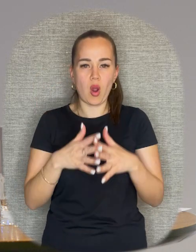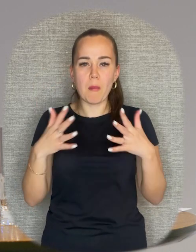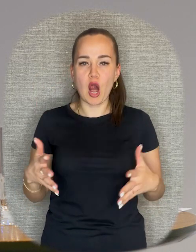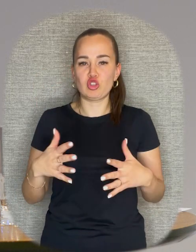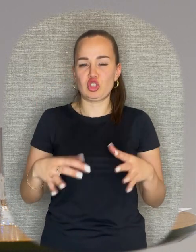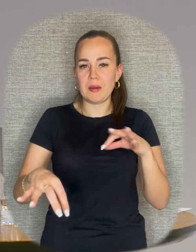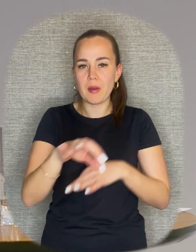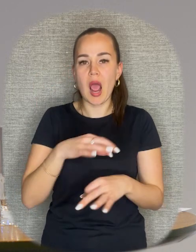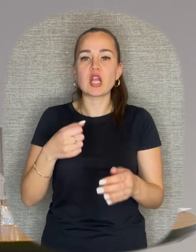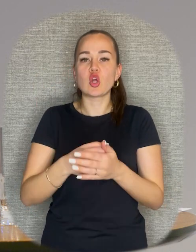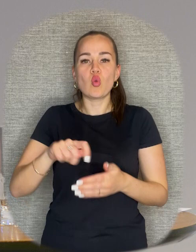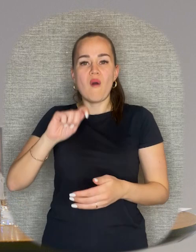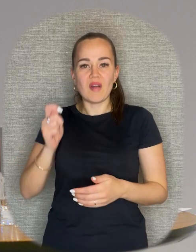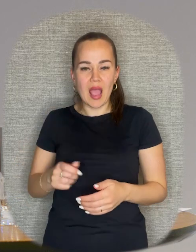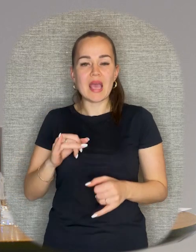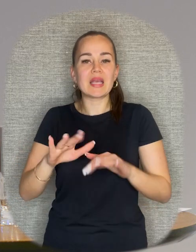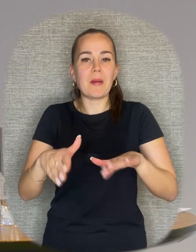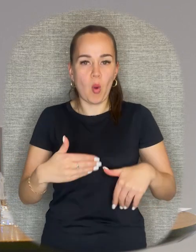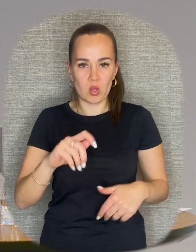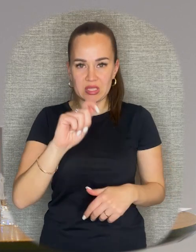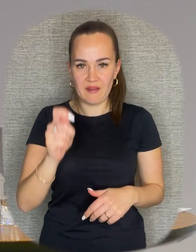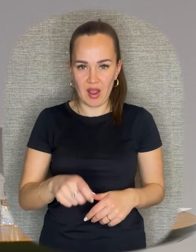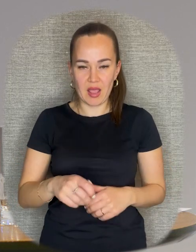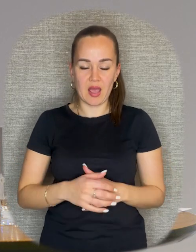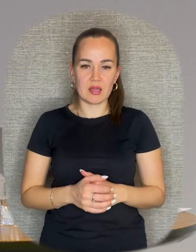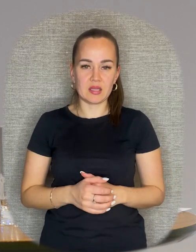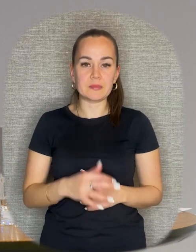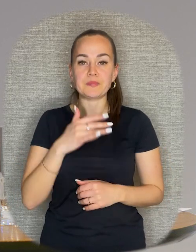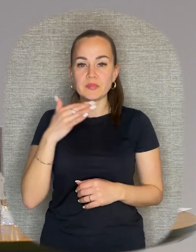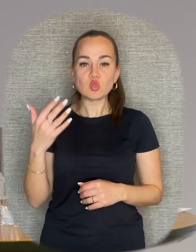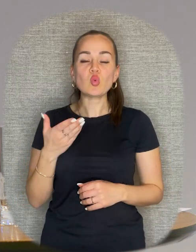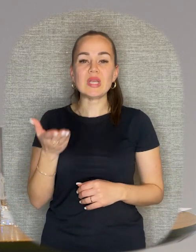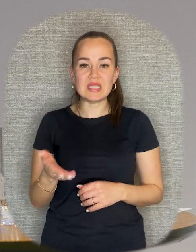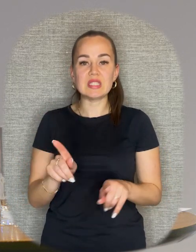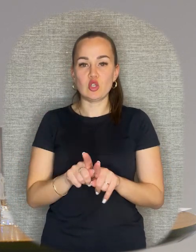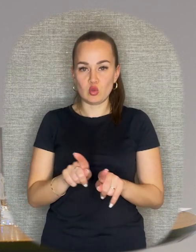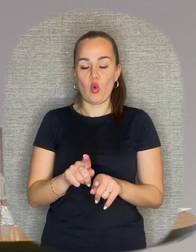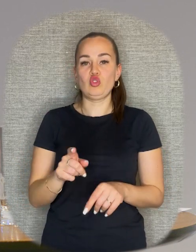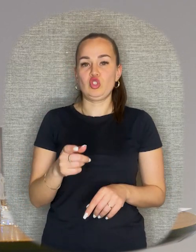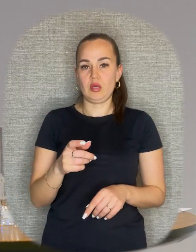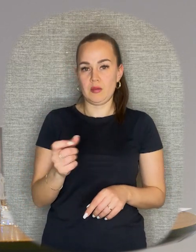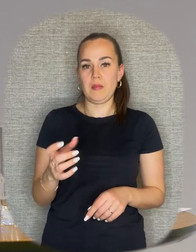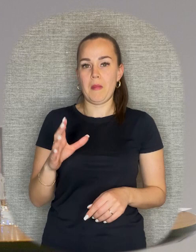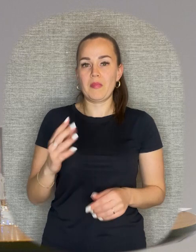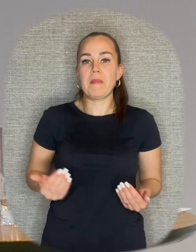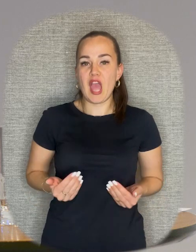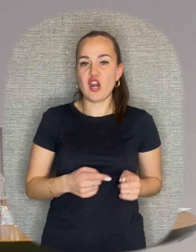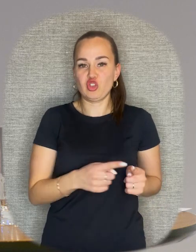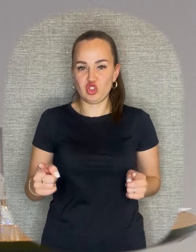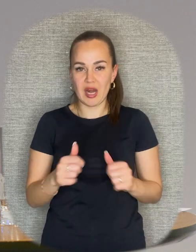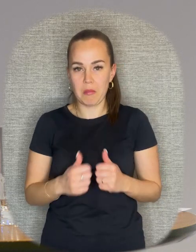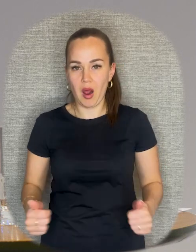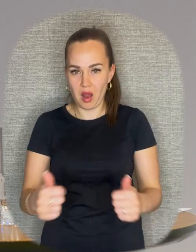пласты проектов как до военных так и послевоенных Ну вот как видите Многие из них тоже родом из